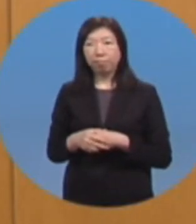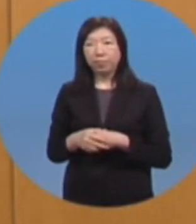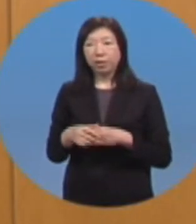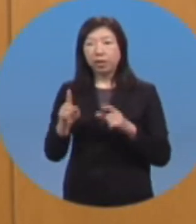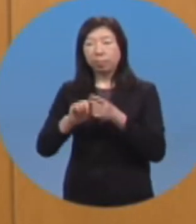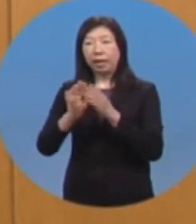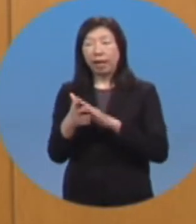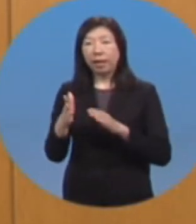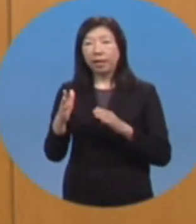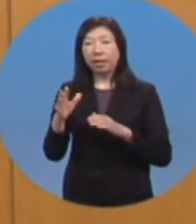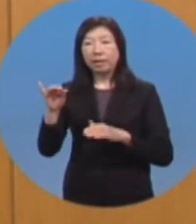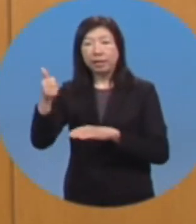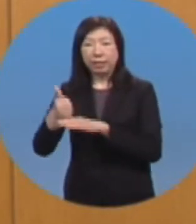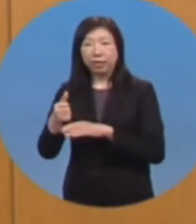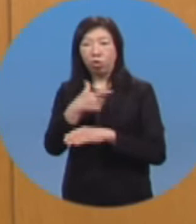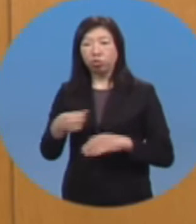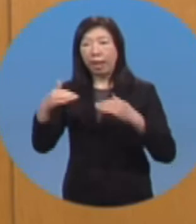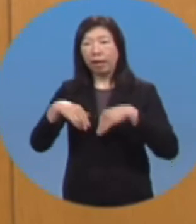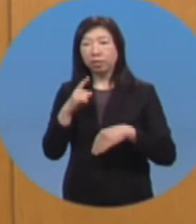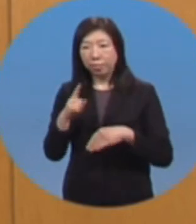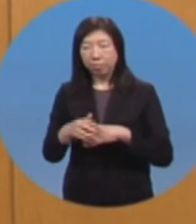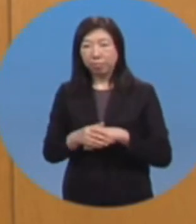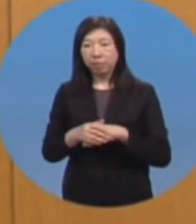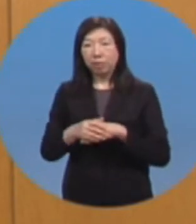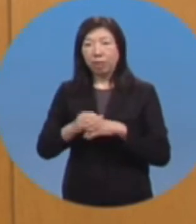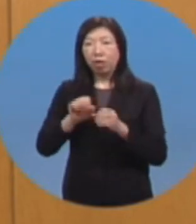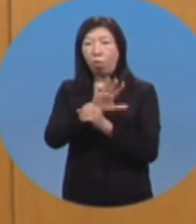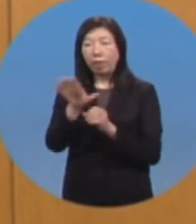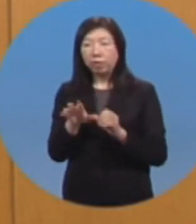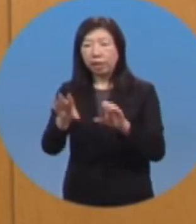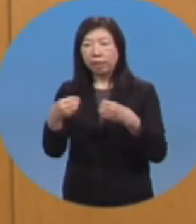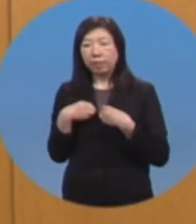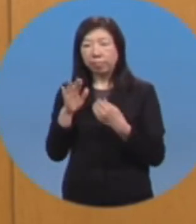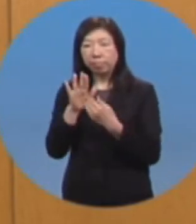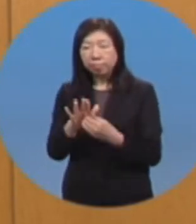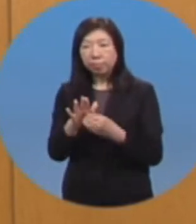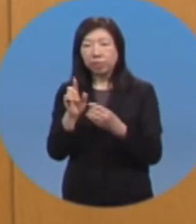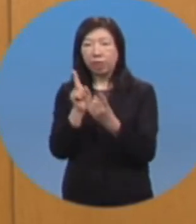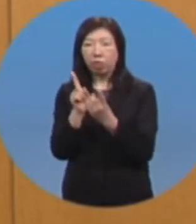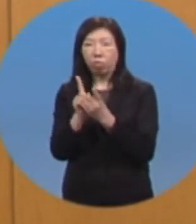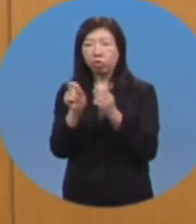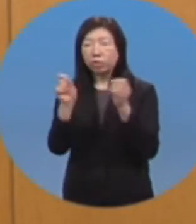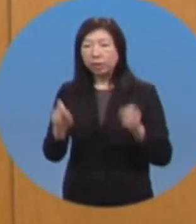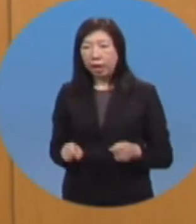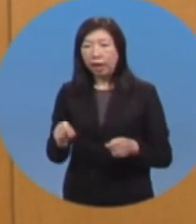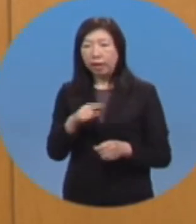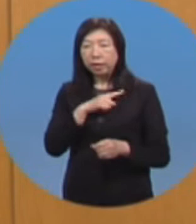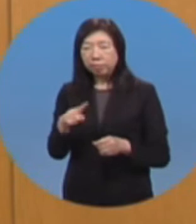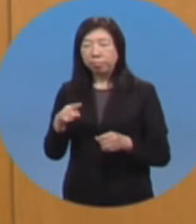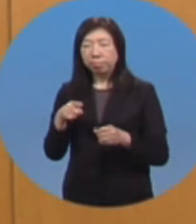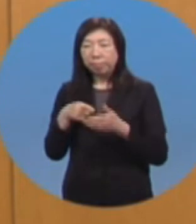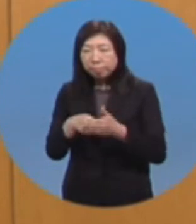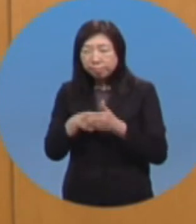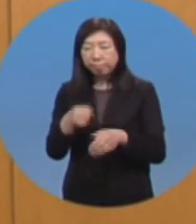千葉県知事の熊谷俊人です。はじめに新型コロナウイルス感染症への対応について、最前線でご尽力を